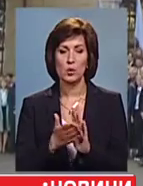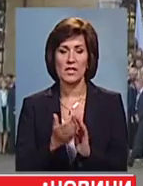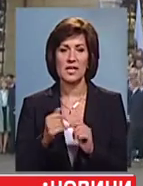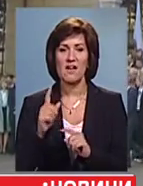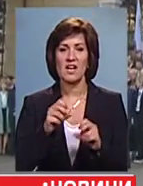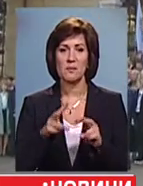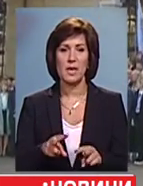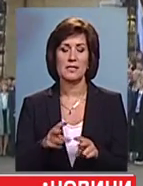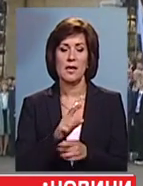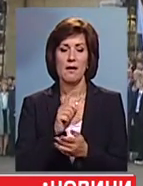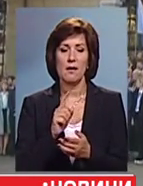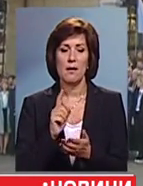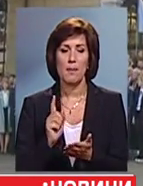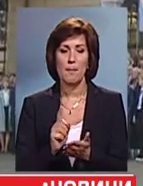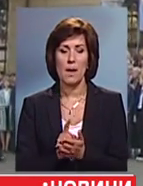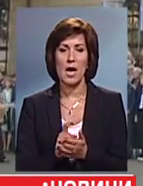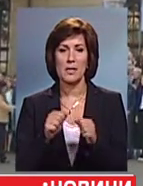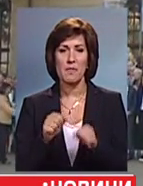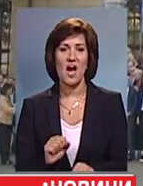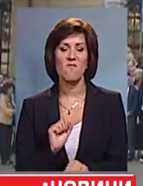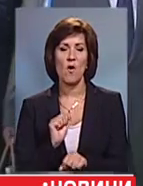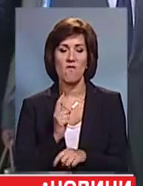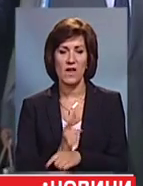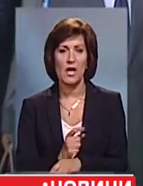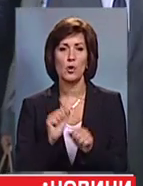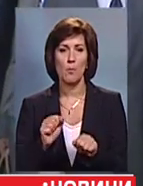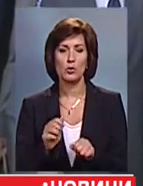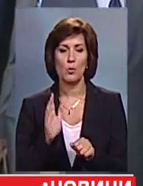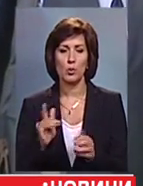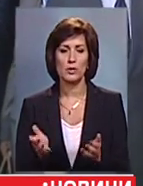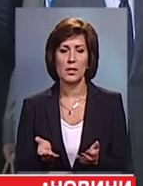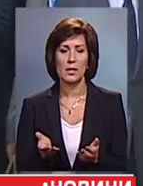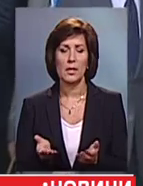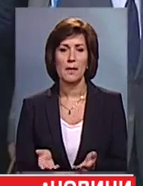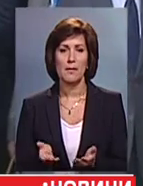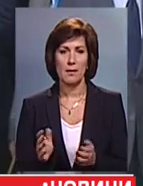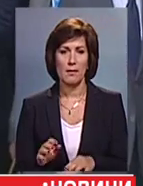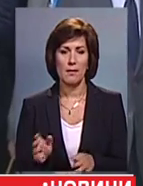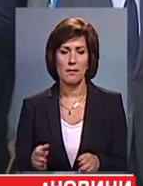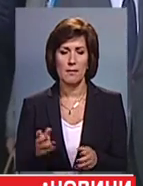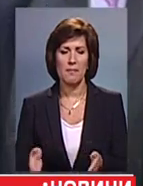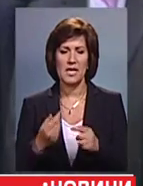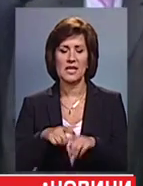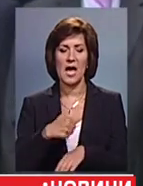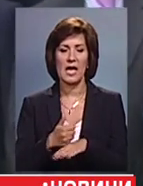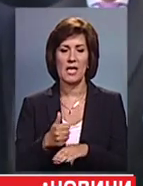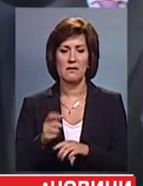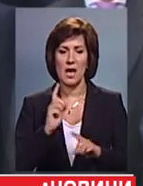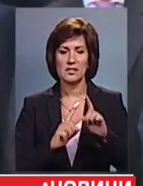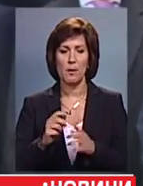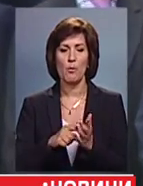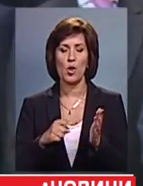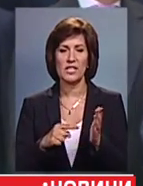Радбезі країна-агресор має право вето, так само, можливо, буде піднято на Генасамблеї. Сказав, поділився такою